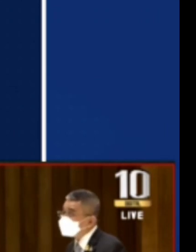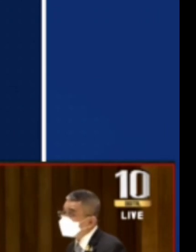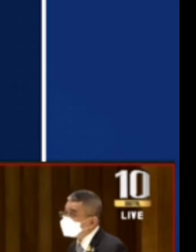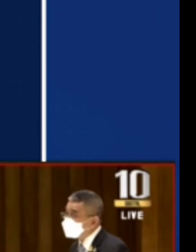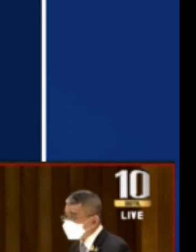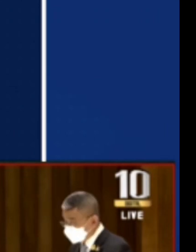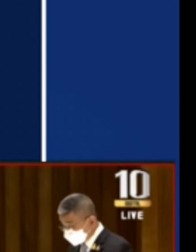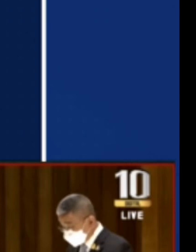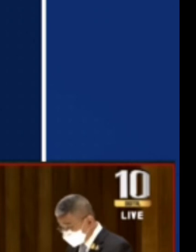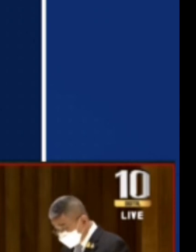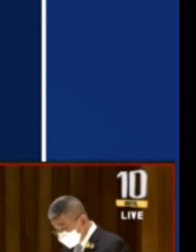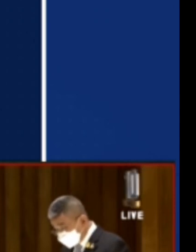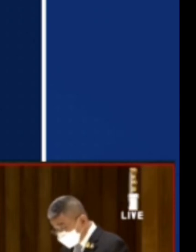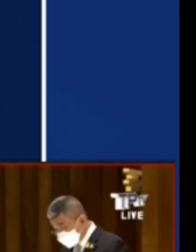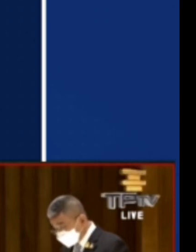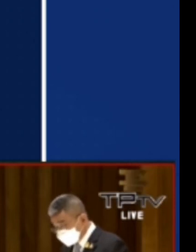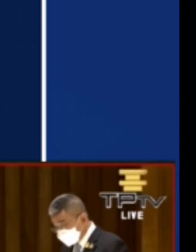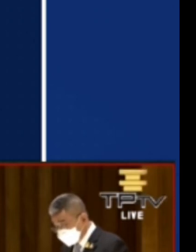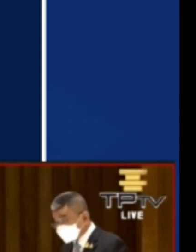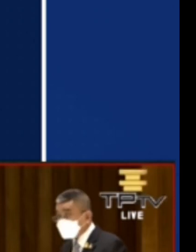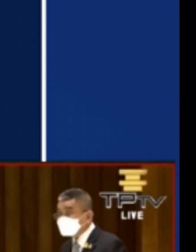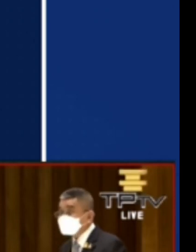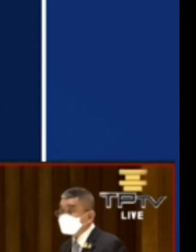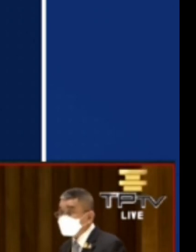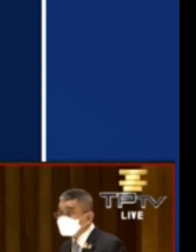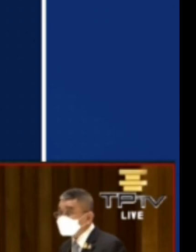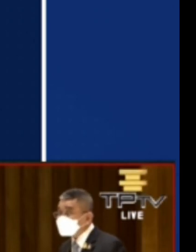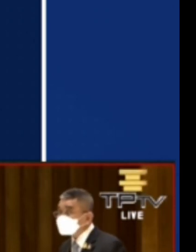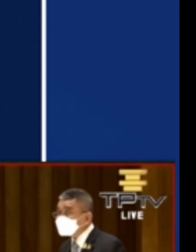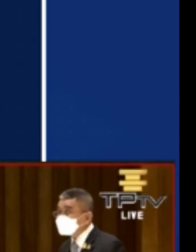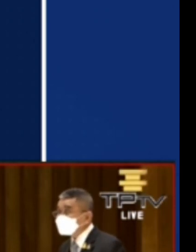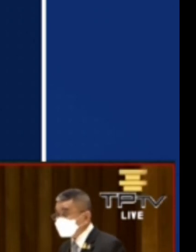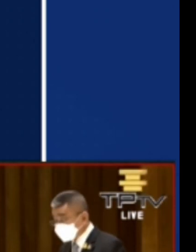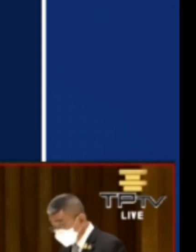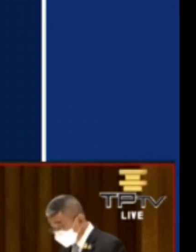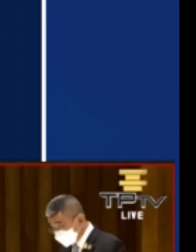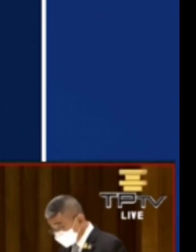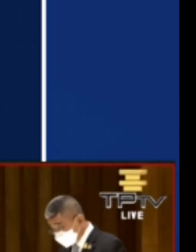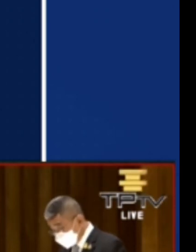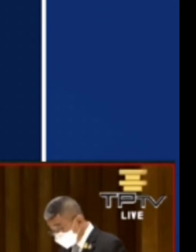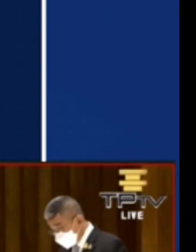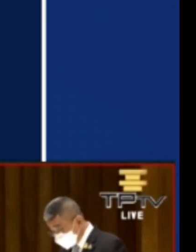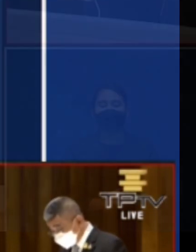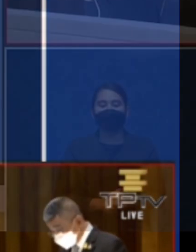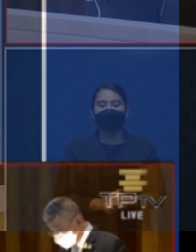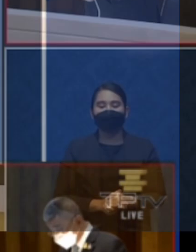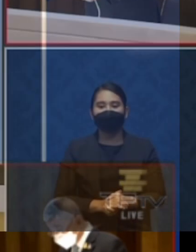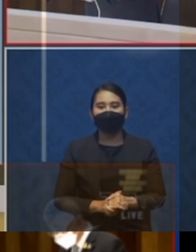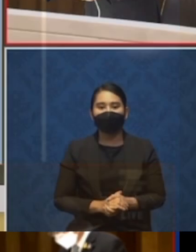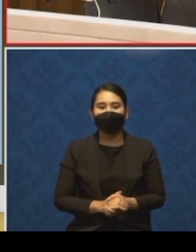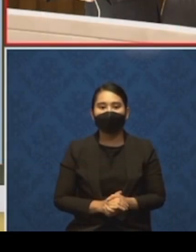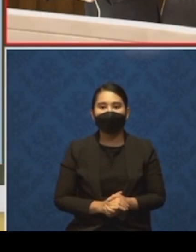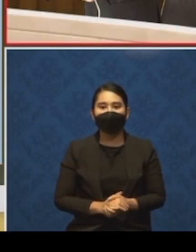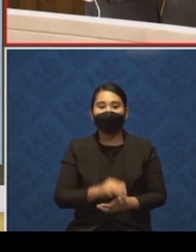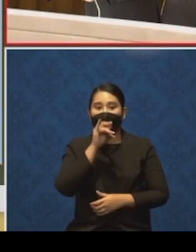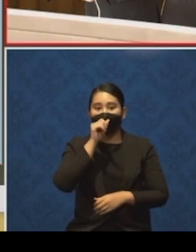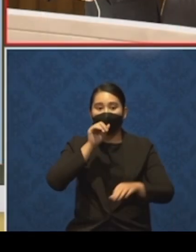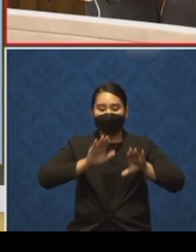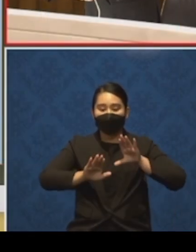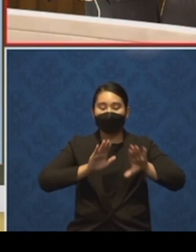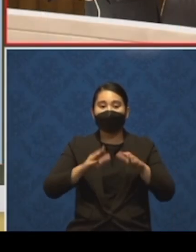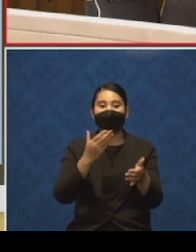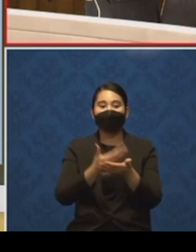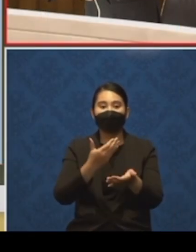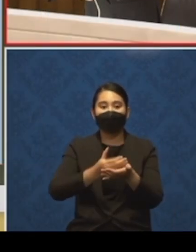างความพร้อมให้กองทัพที่จะรองรับสถานการณ์ตามอำนาจหน้าที่ที่กำหนดไว้ในกฎหมายให้ดีที่สุดเมื่อเปรียบเทียบสัดส่วนงบประมา